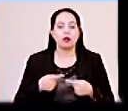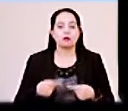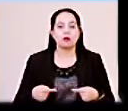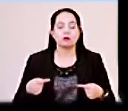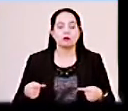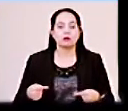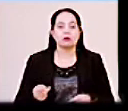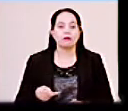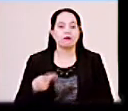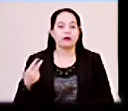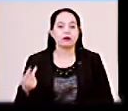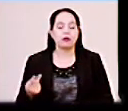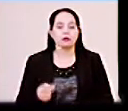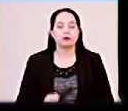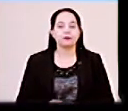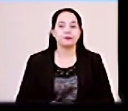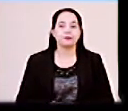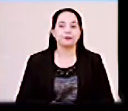разности квадратов.